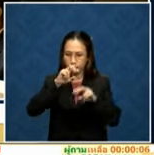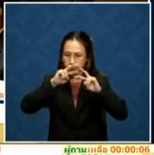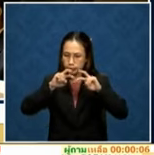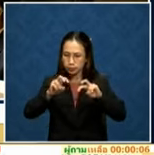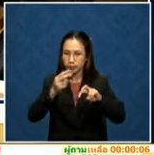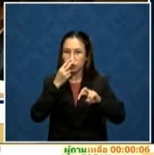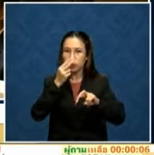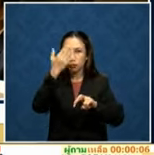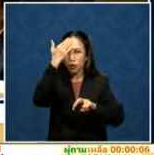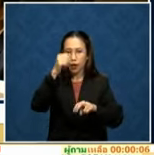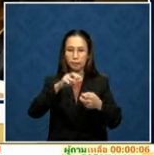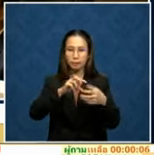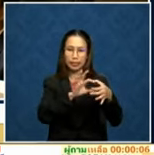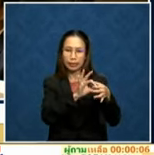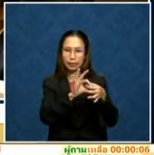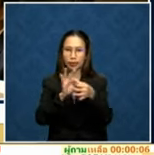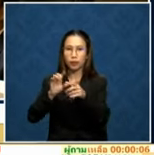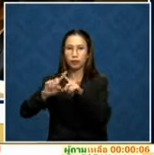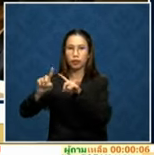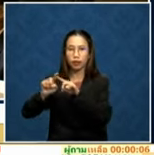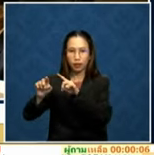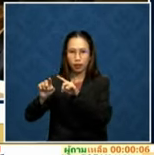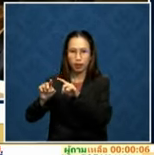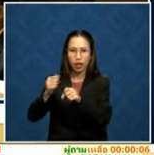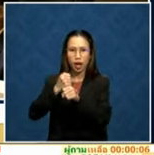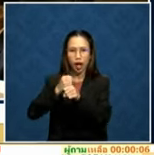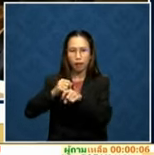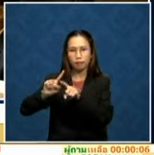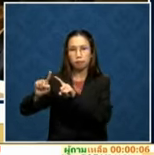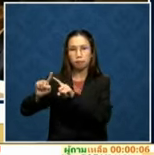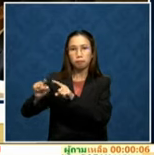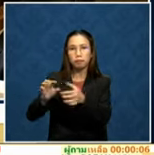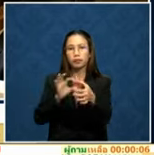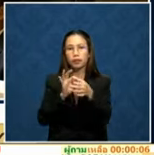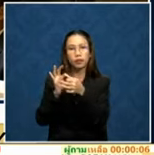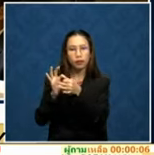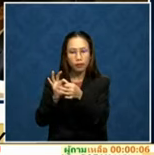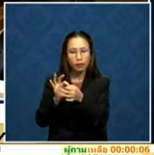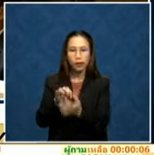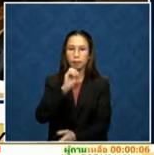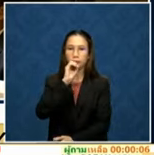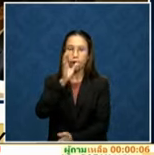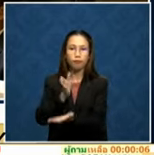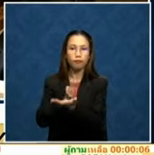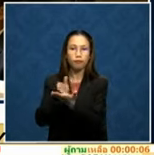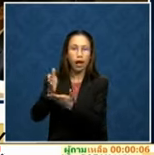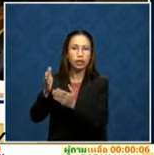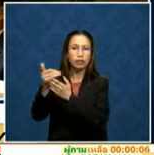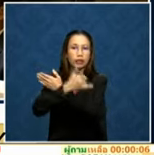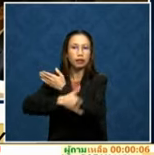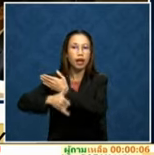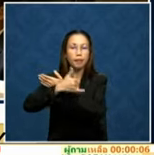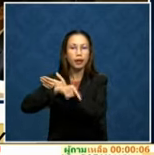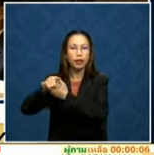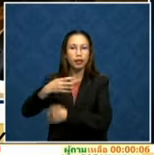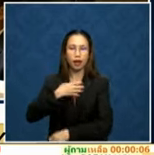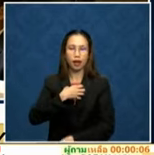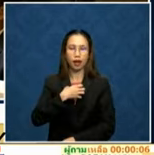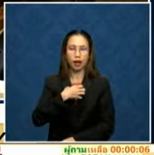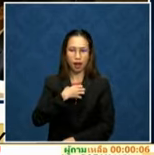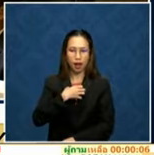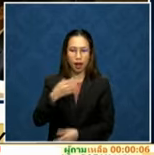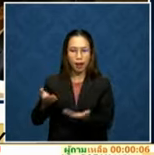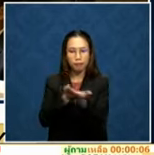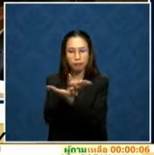ามเป็การลกหๆอย่างนะครไม่วจะเปเรข Frozen Direct Investment ที่เข้ามาเธ็กเรีกลองากฐายต่ประเทศที่จะ reconcile มีการ